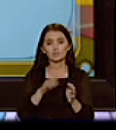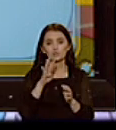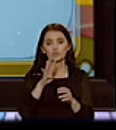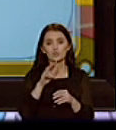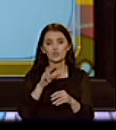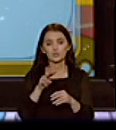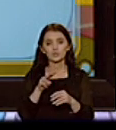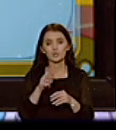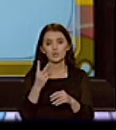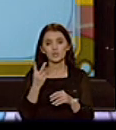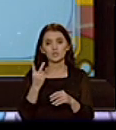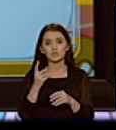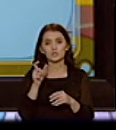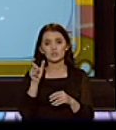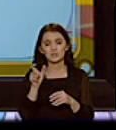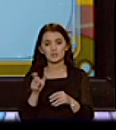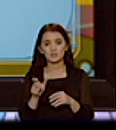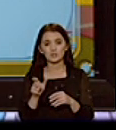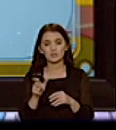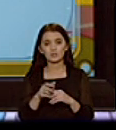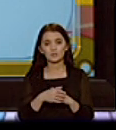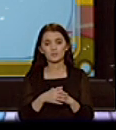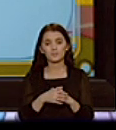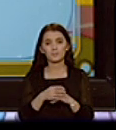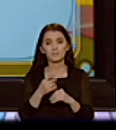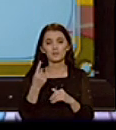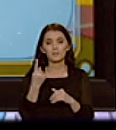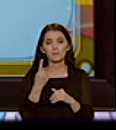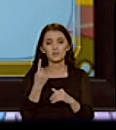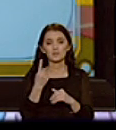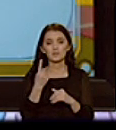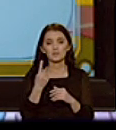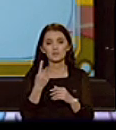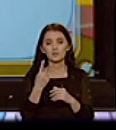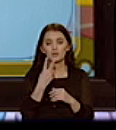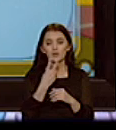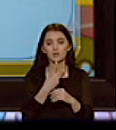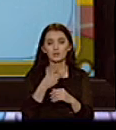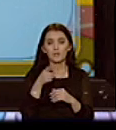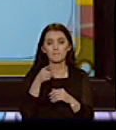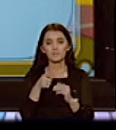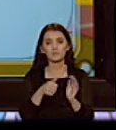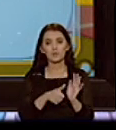4574 litr. 2-chisida esa 1-chisiga qaraganda